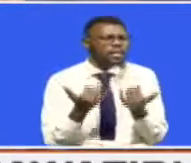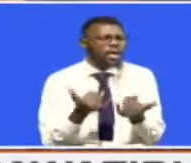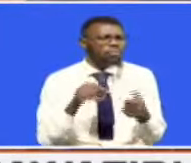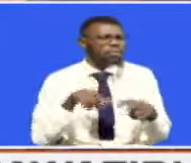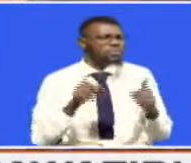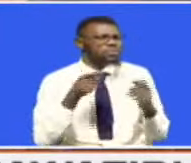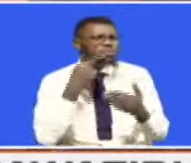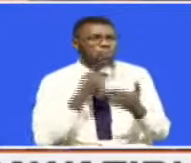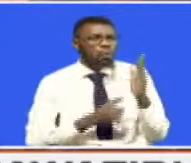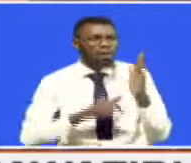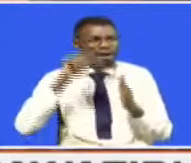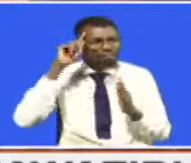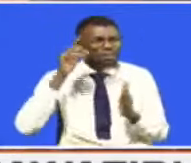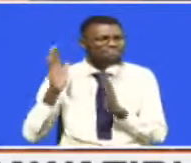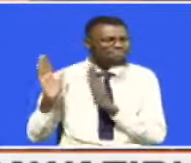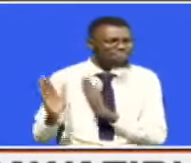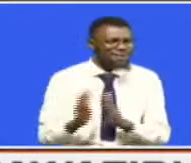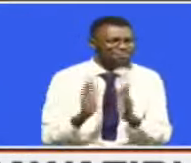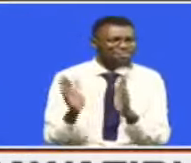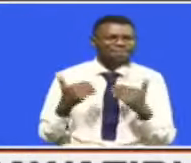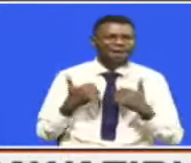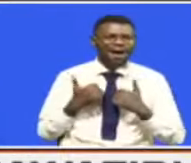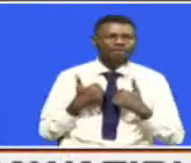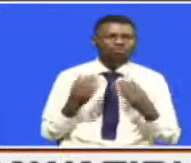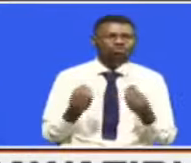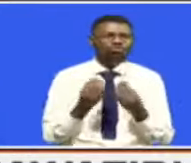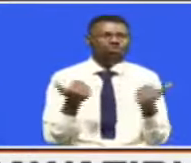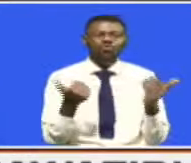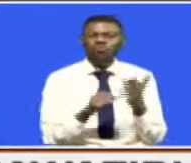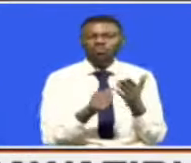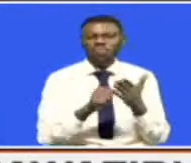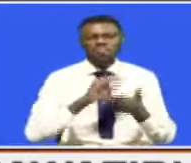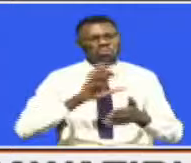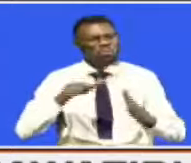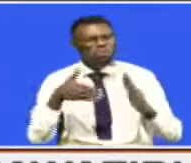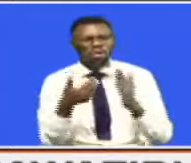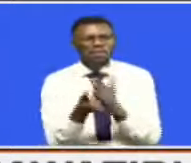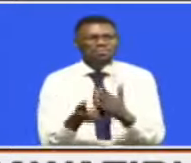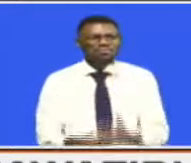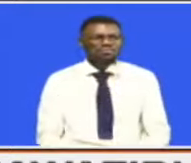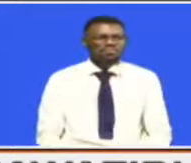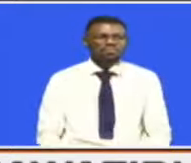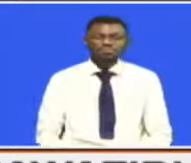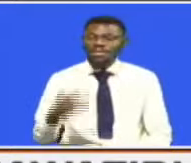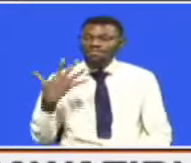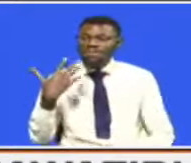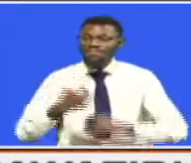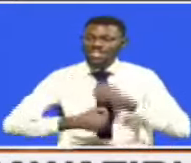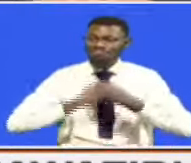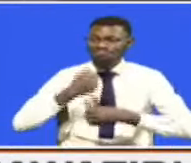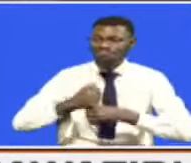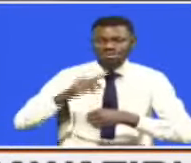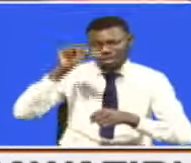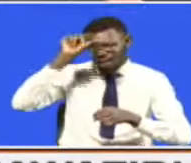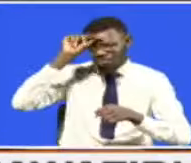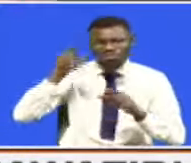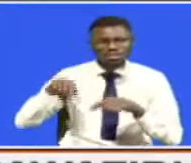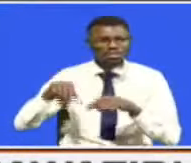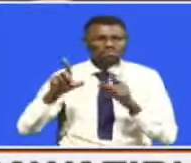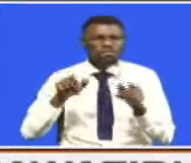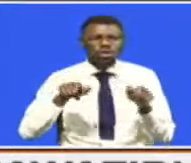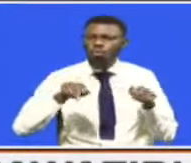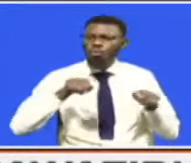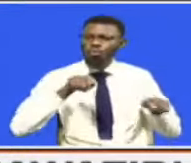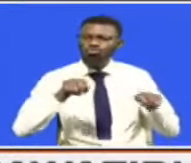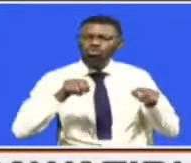kabambe ya kukabiliana na mfumuko wa bei. Ndio walikuwa miaka 5 wamekalia hiyo serikali. Kama wangetuatia